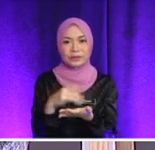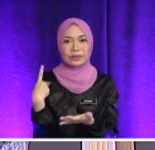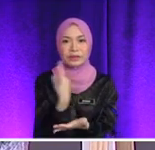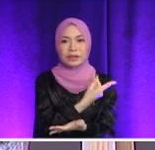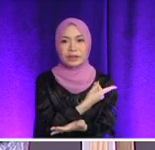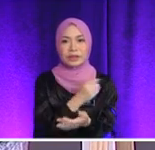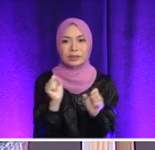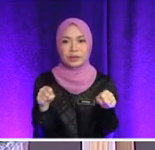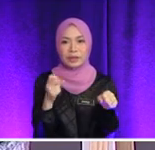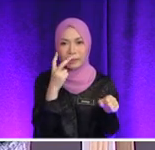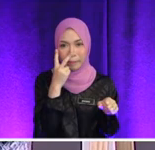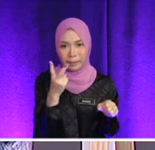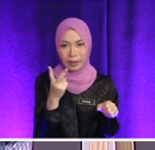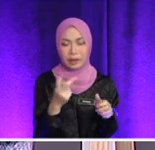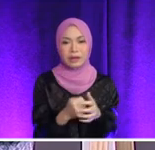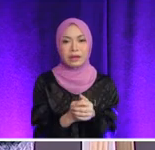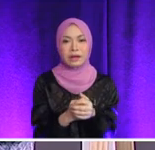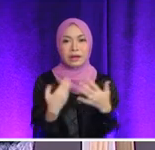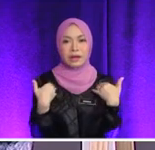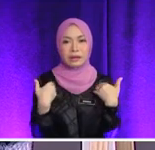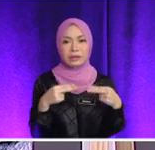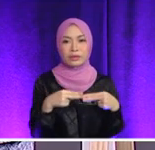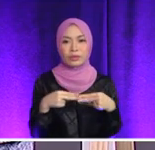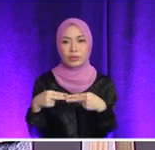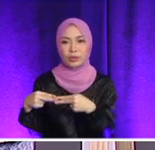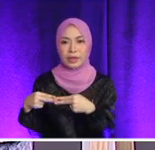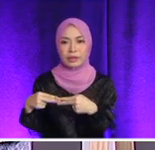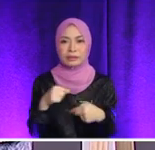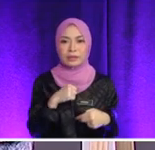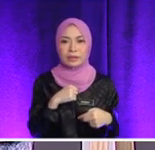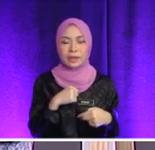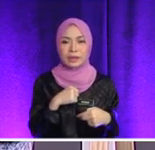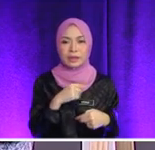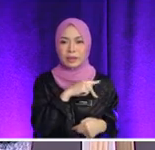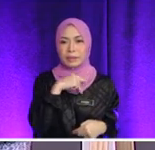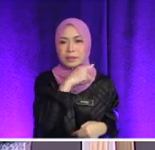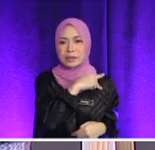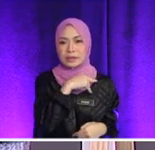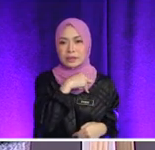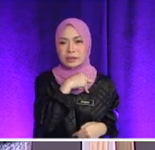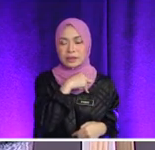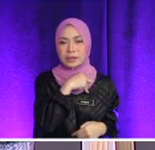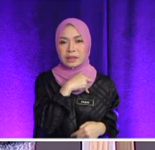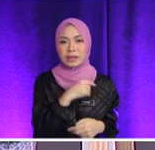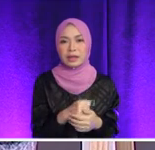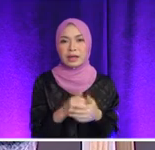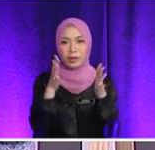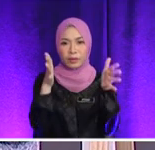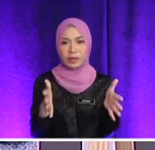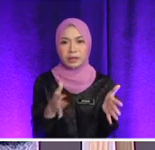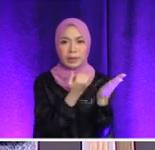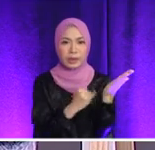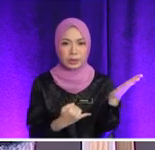itu adalah hubungan pribadi seniman dengan alam tersebut Oke sebab itu kita kalau kita lihat